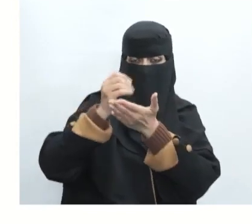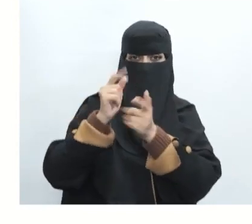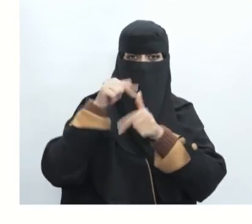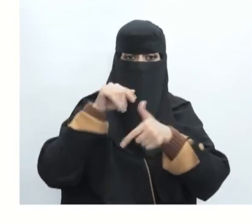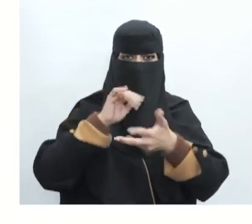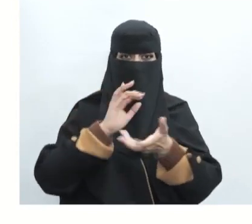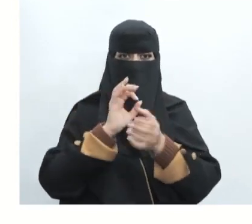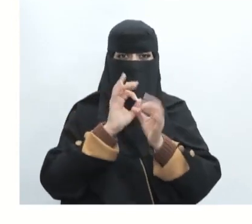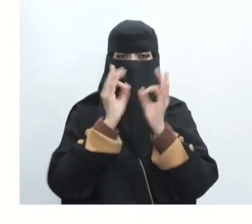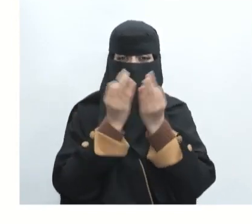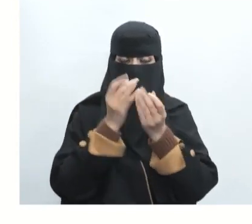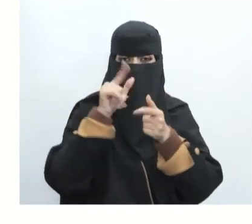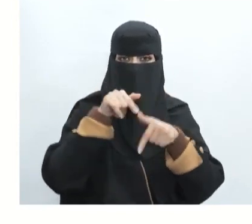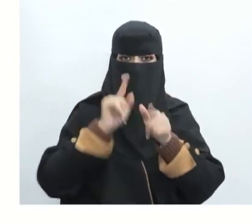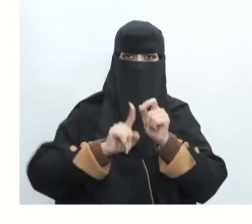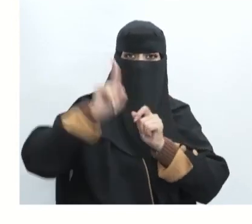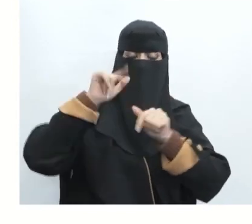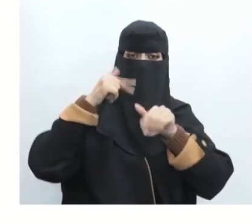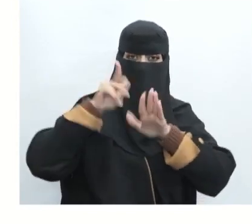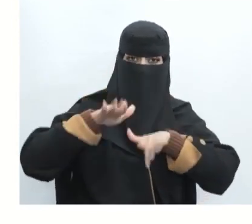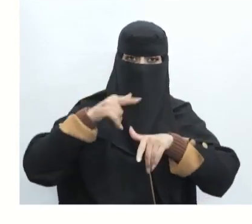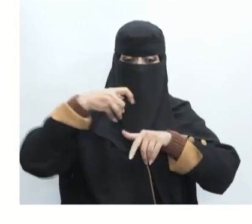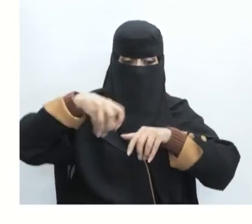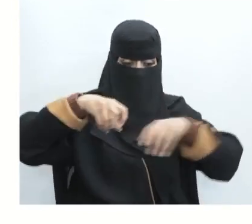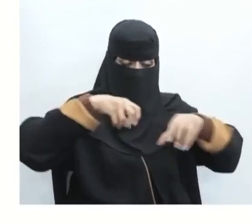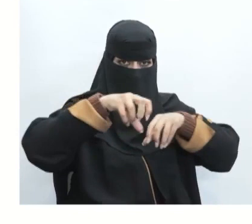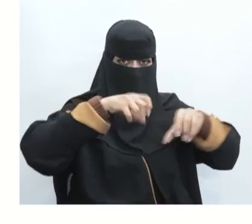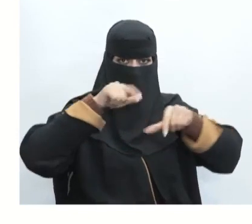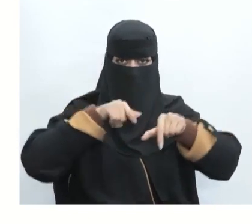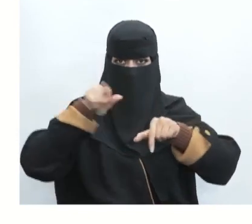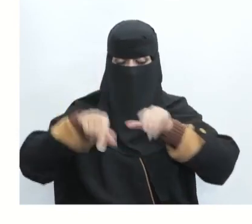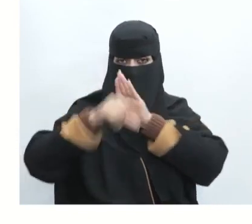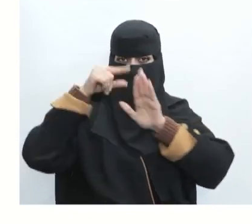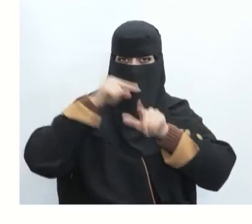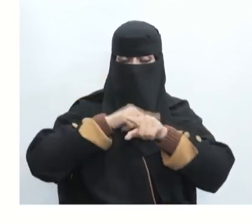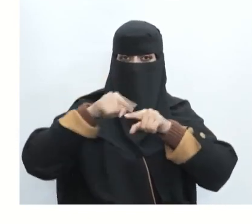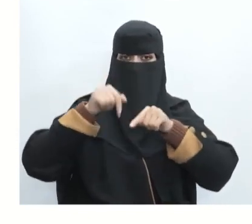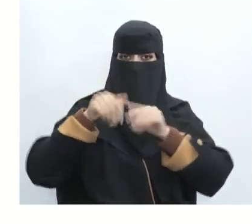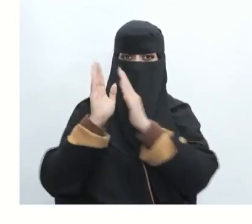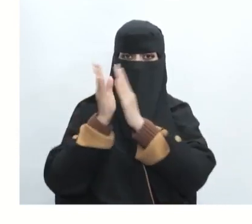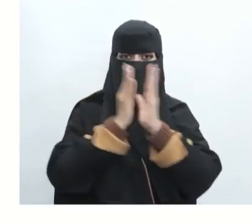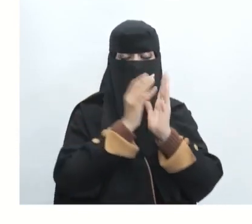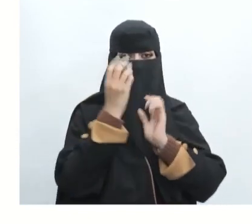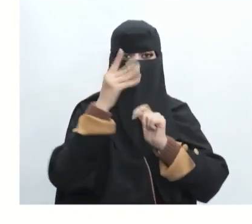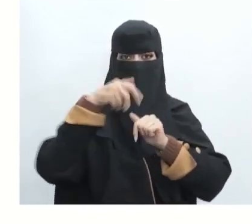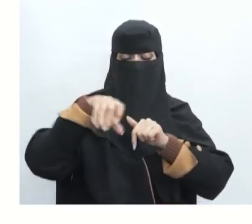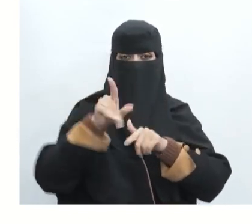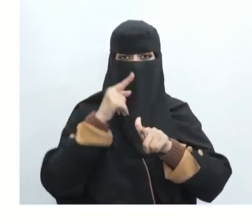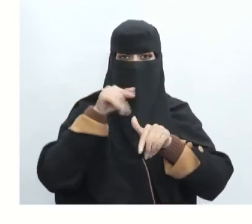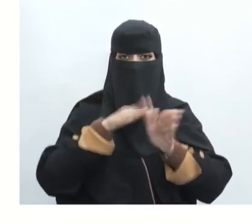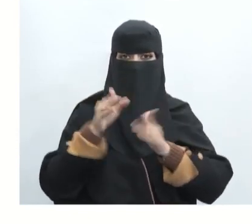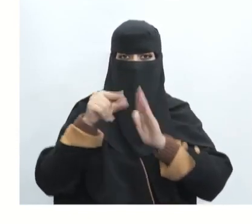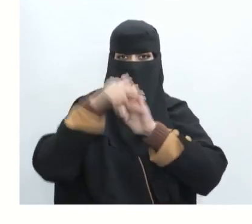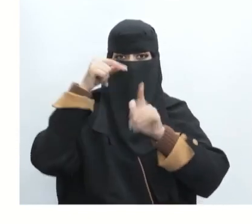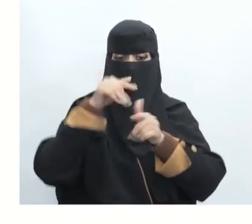والاجتماعيه وباذن الله سوف نجزئ هذا الدرس الى اربعه اجزاء ابناء وبنات الطلاب